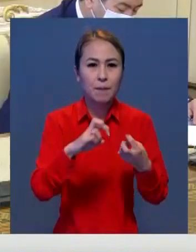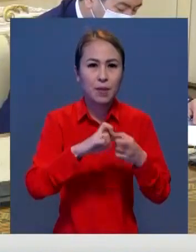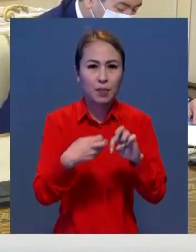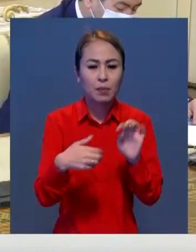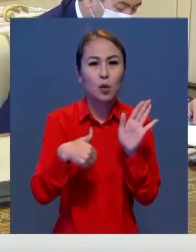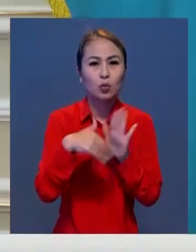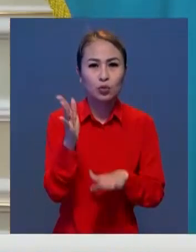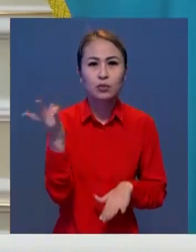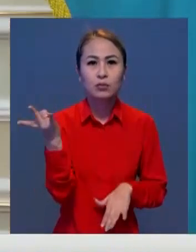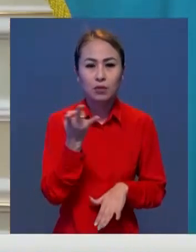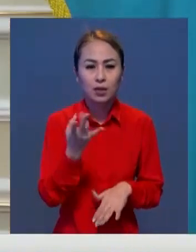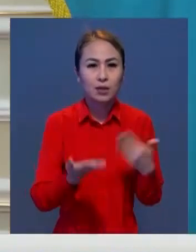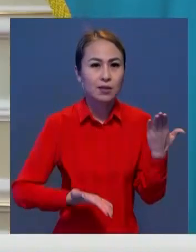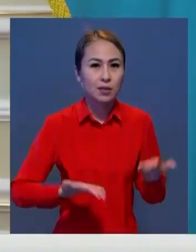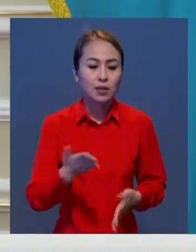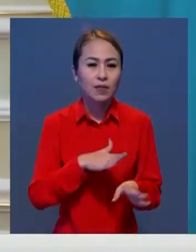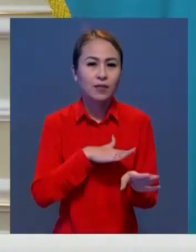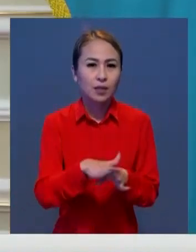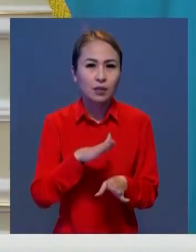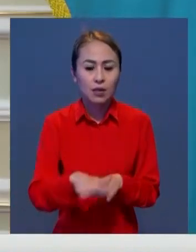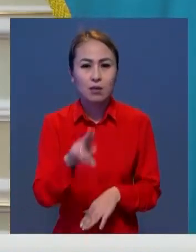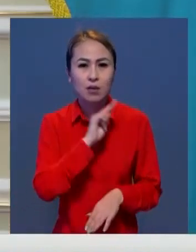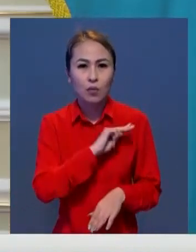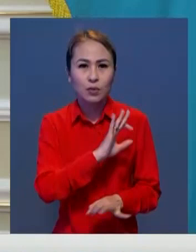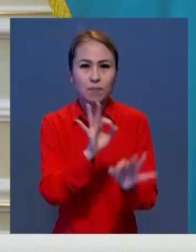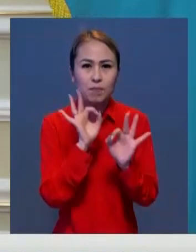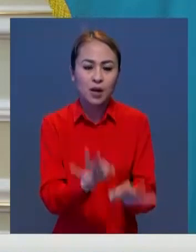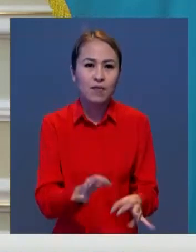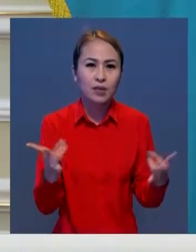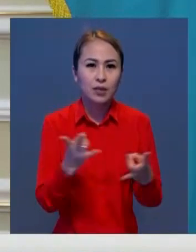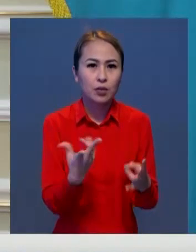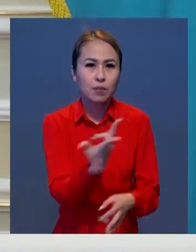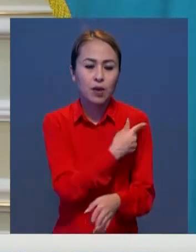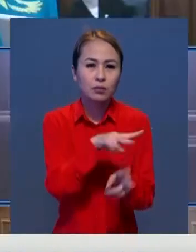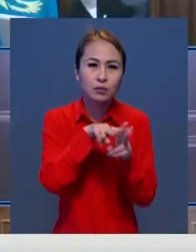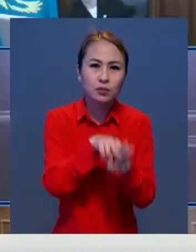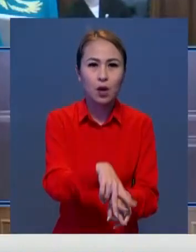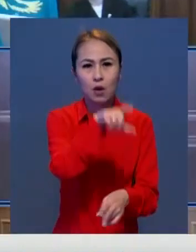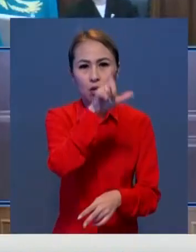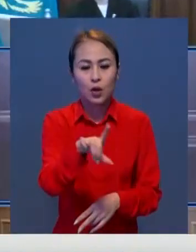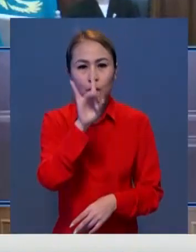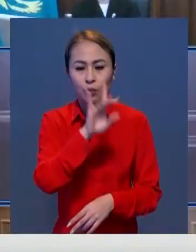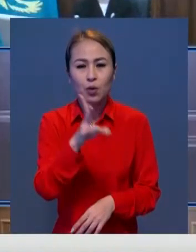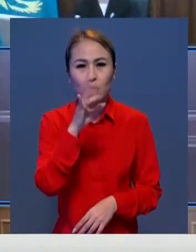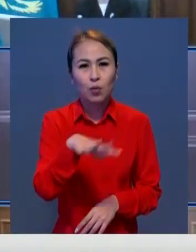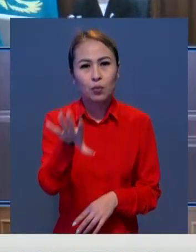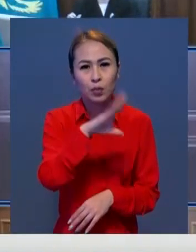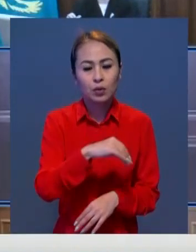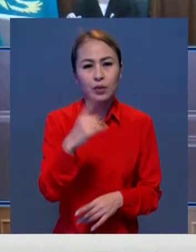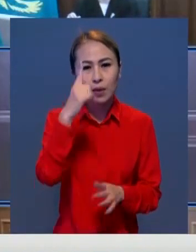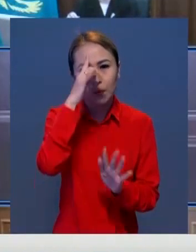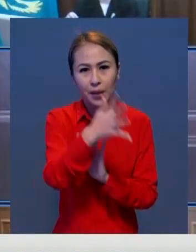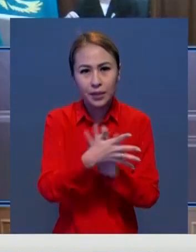түзету өтейіз, бірақ алда атқарылу тиіс көп шаруа бар. Мәжбүрлі вакциналау болмайды, бірақ адамдар екпе арқылы қиын жағдайдан